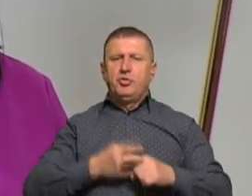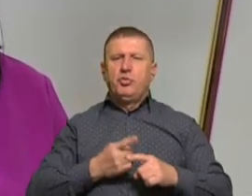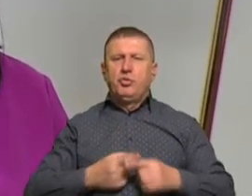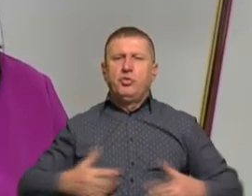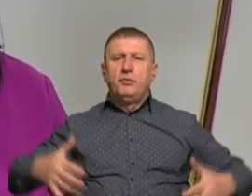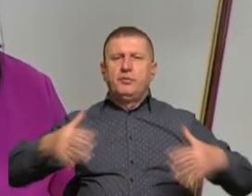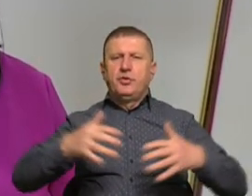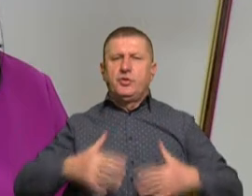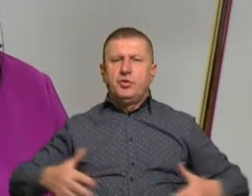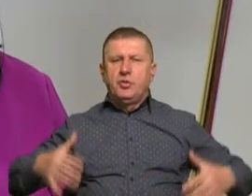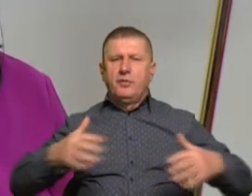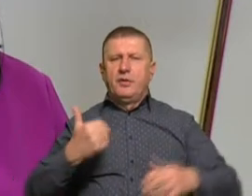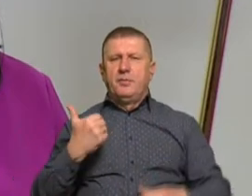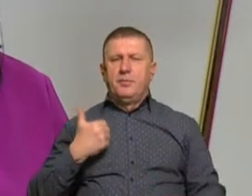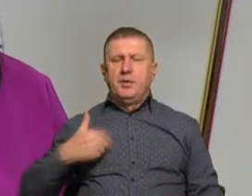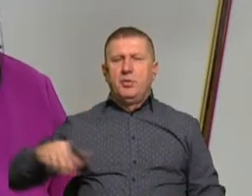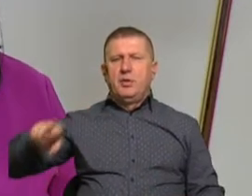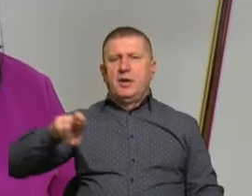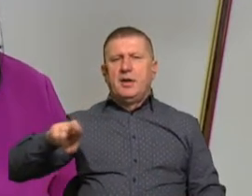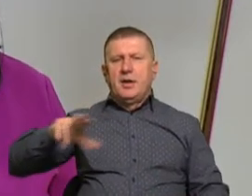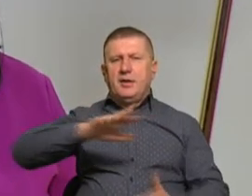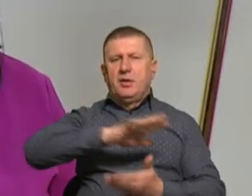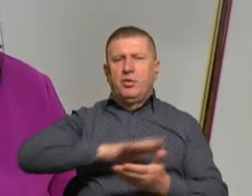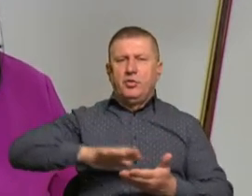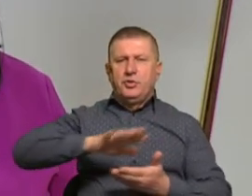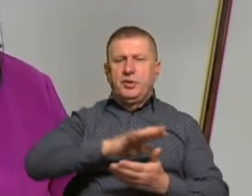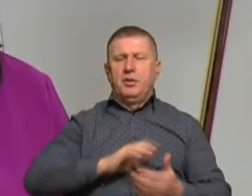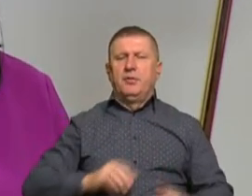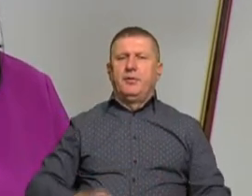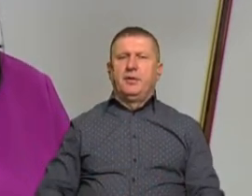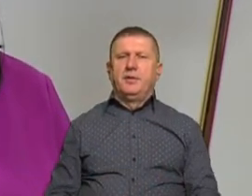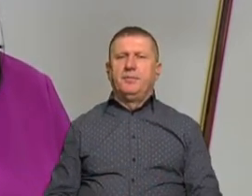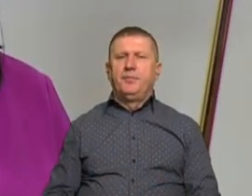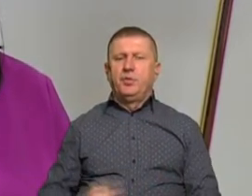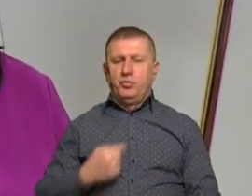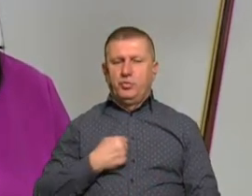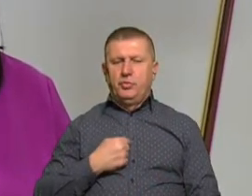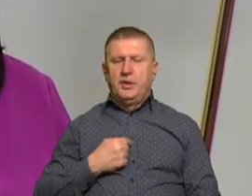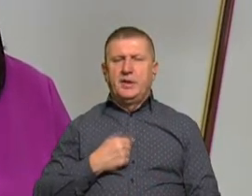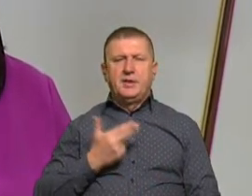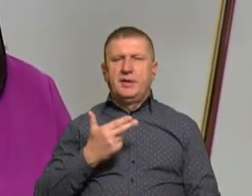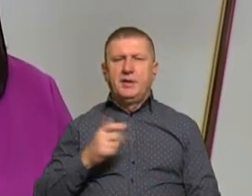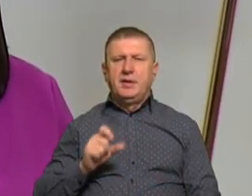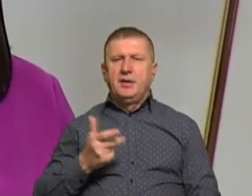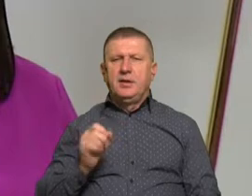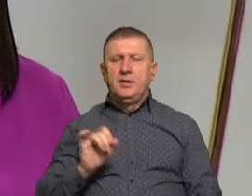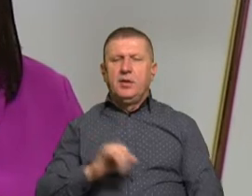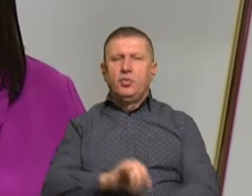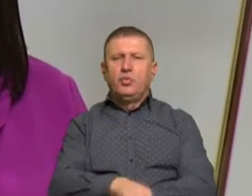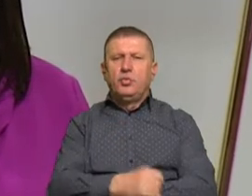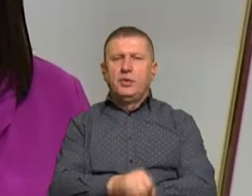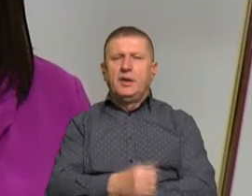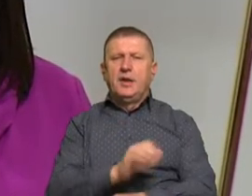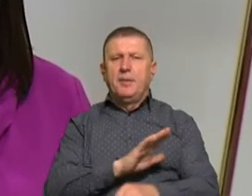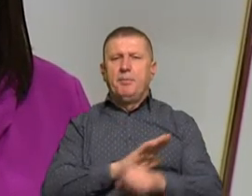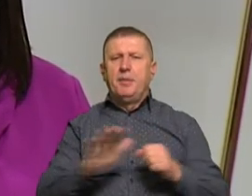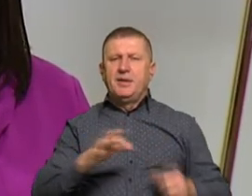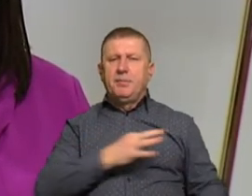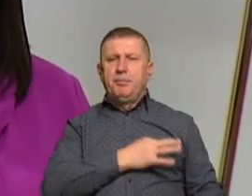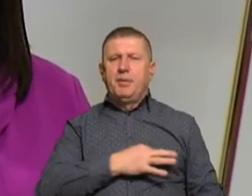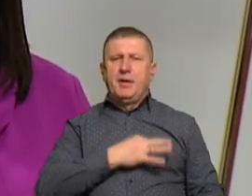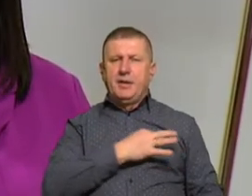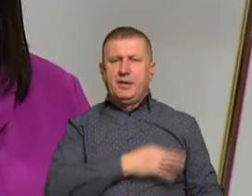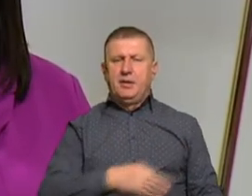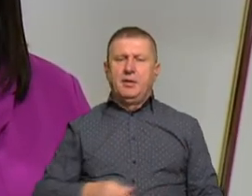stowarzyszeń, byłych radnych osiedlowych bądź radnych osiedlowych. U nas nikt nie udaje, że jest bezpartyjny i nie startuje z